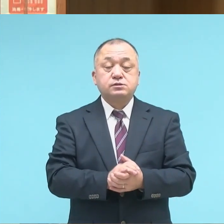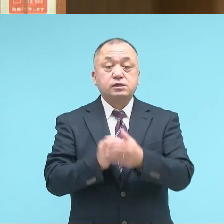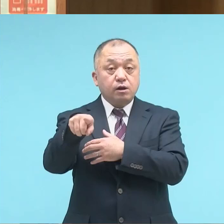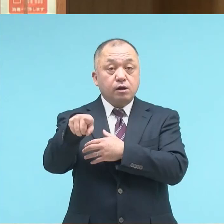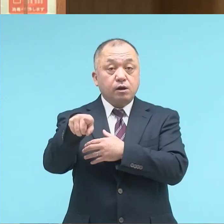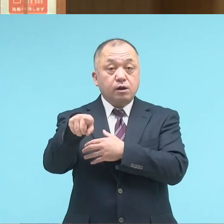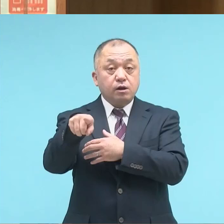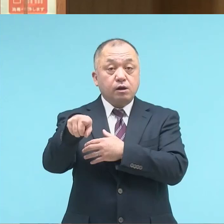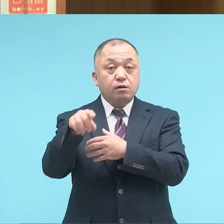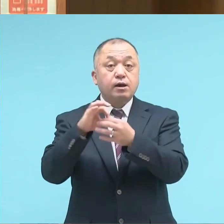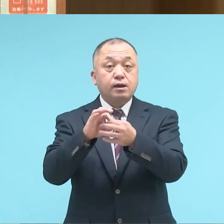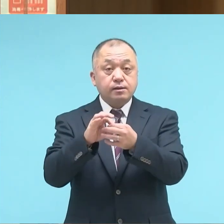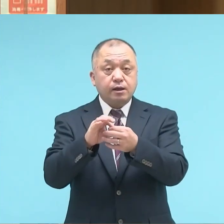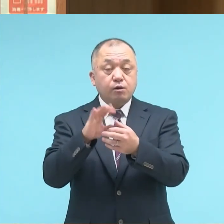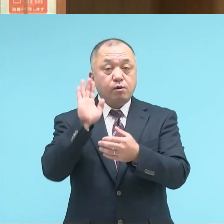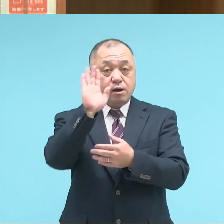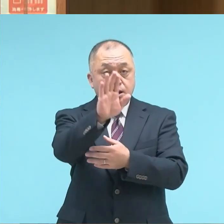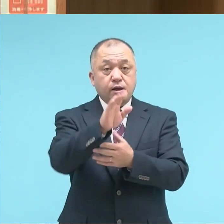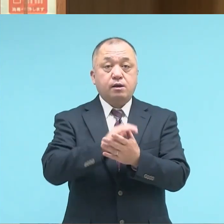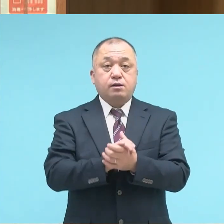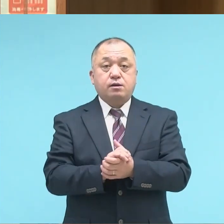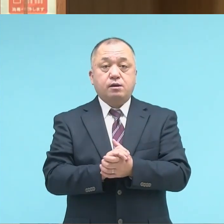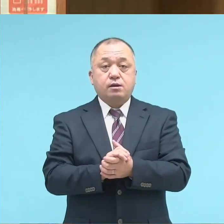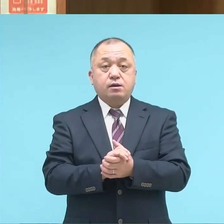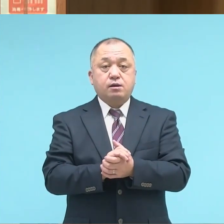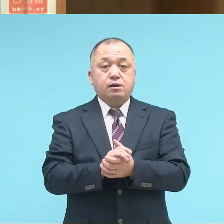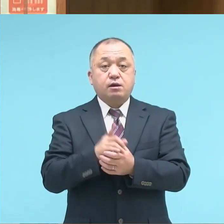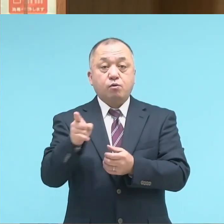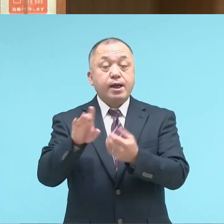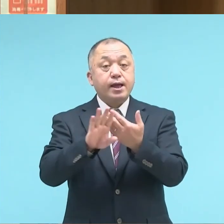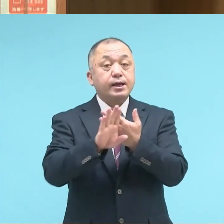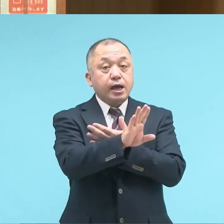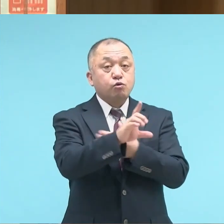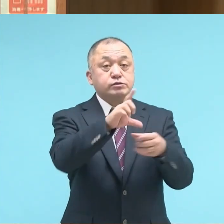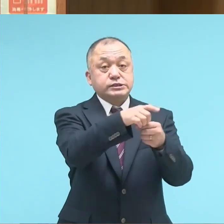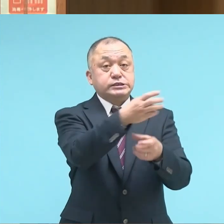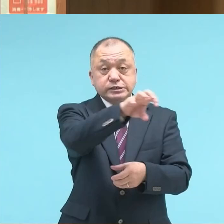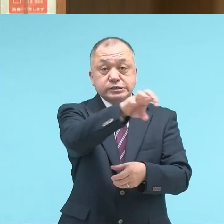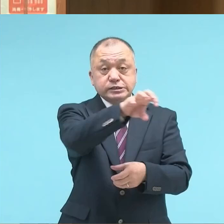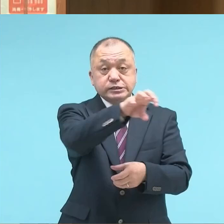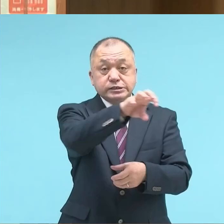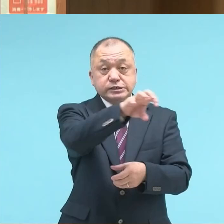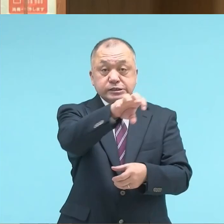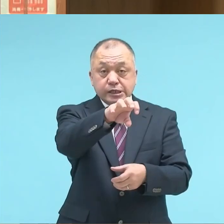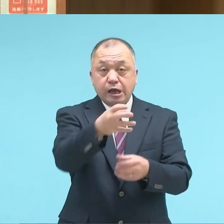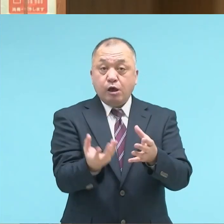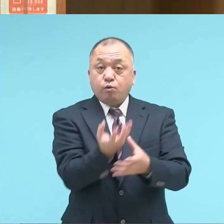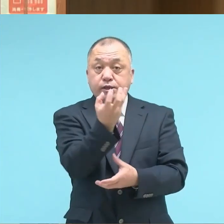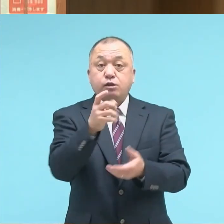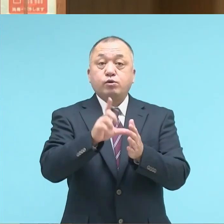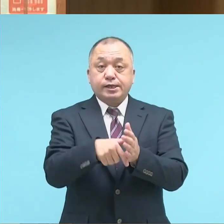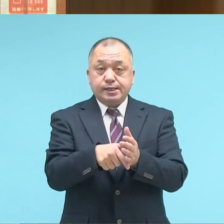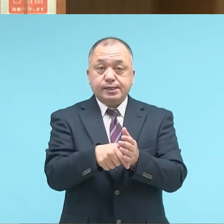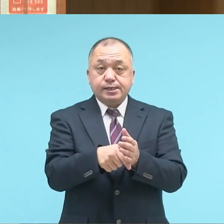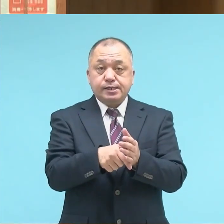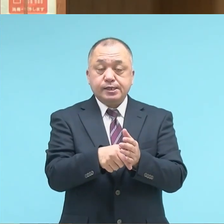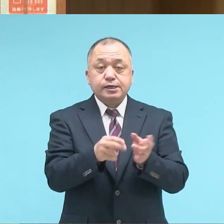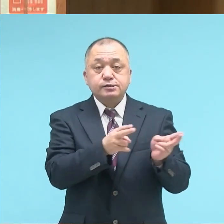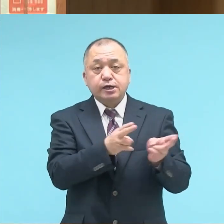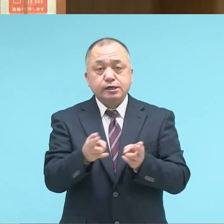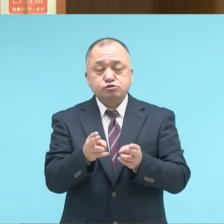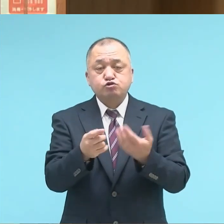旭川の件でこれからですね、旭川以外の地域で同じようなことが起きたときに、ちょっと整理しておかなければいけ